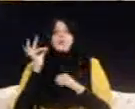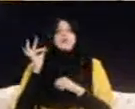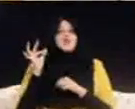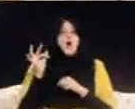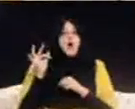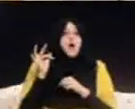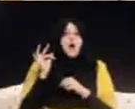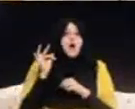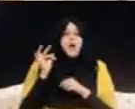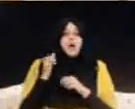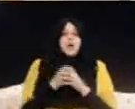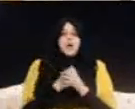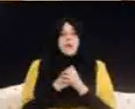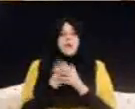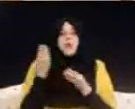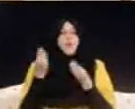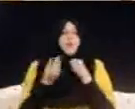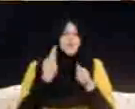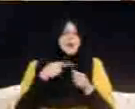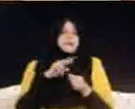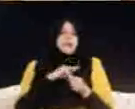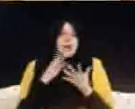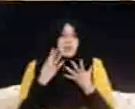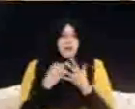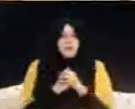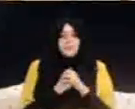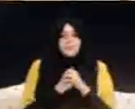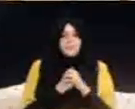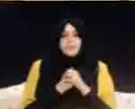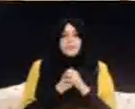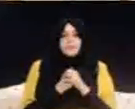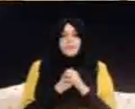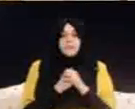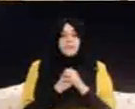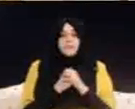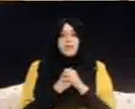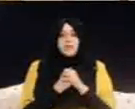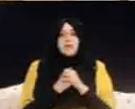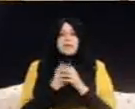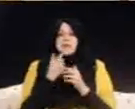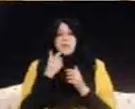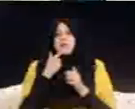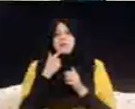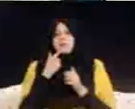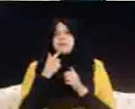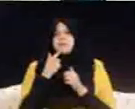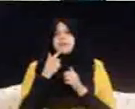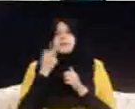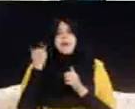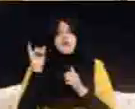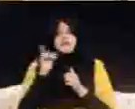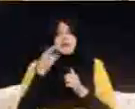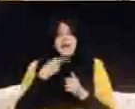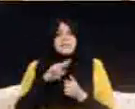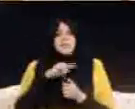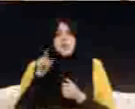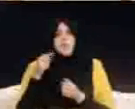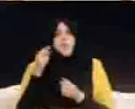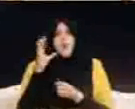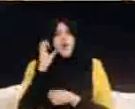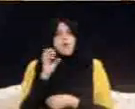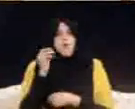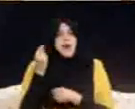كانوا من القيمين. هذه الصيغ الشرعية التي ترعى يعني أموال